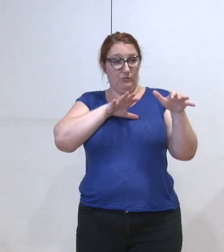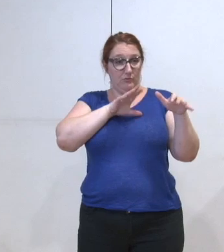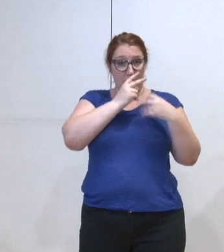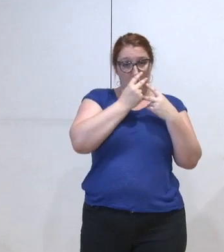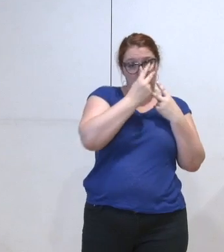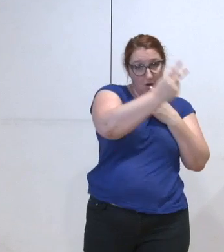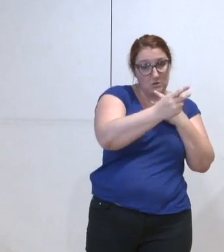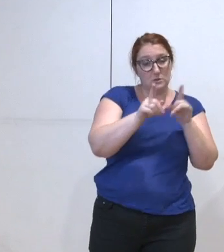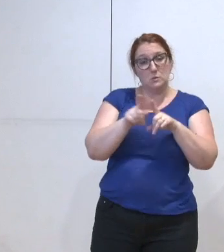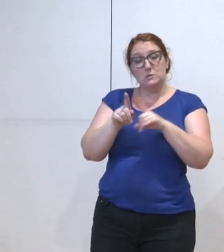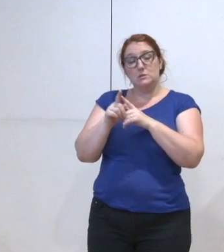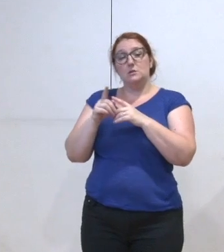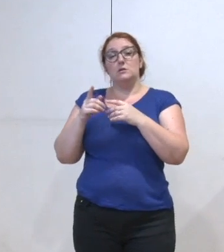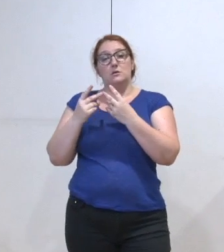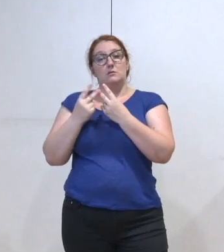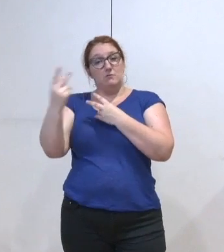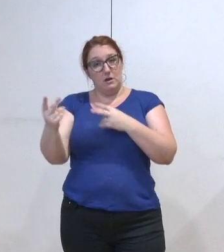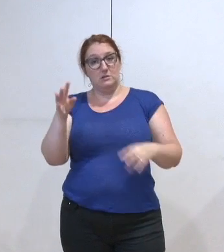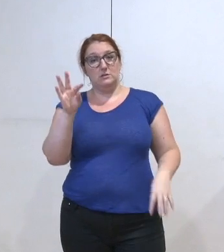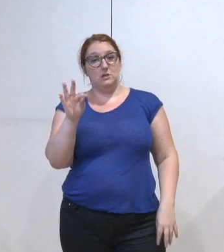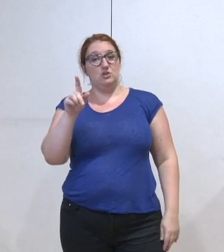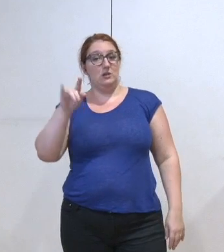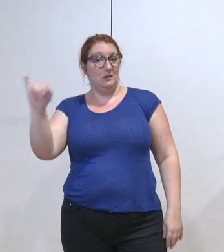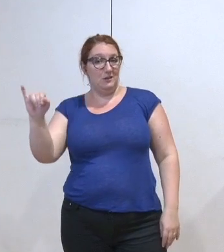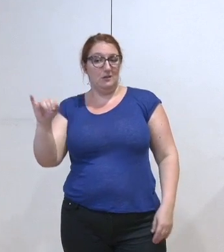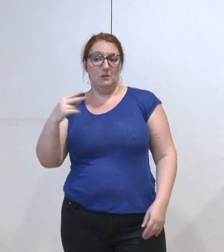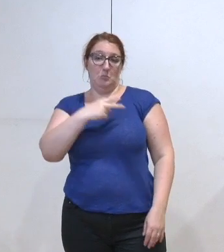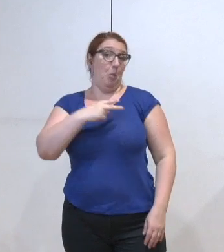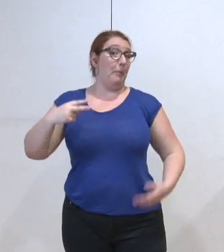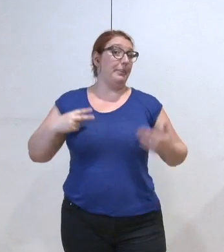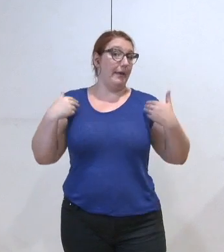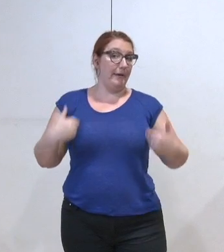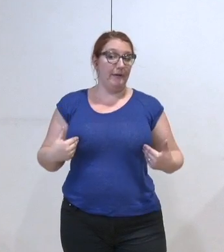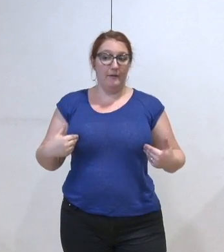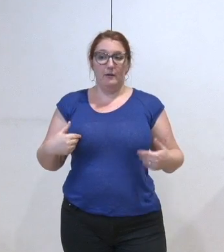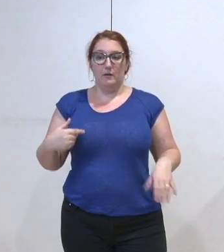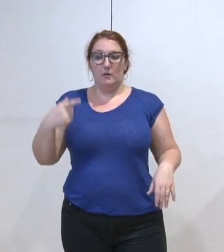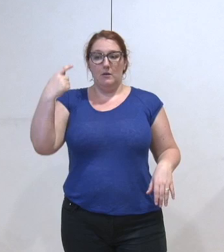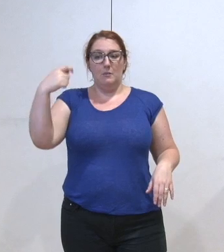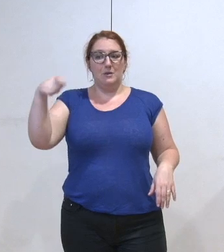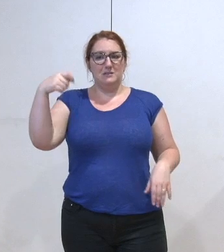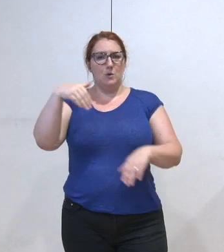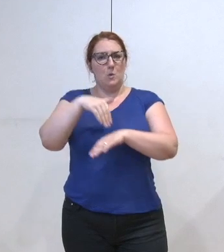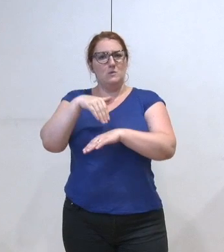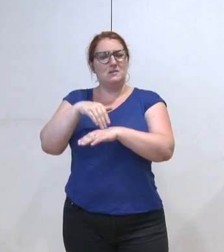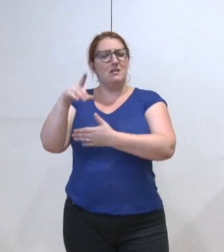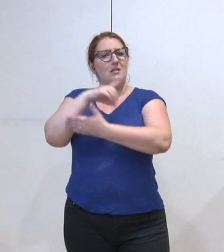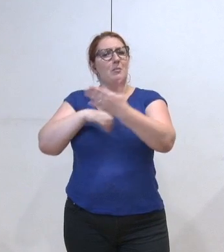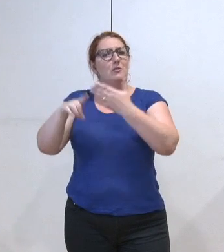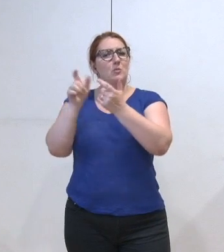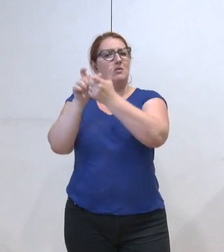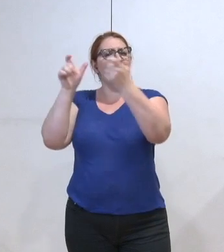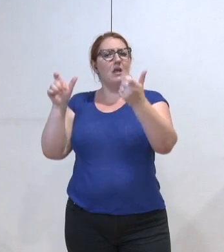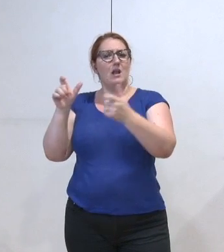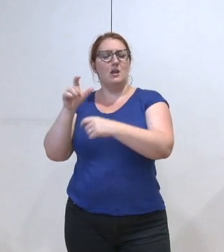grande instance cette fois-ci en tant que propriétaire j'avais dès mes premières discussions avec le président du conseil départemental Jean-Pierre